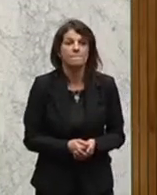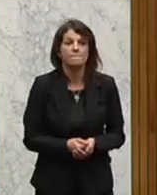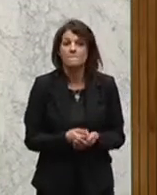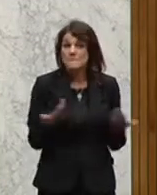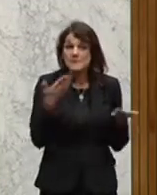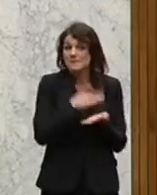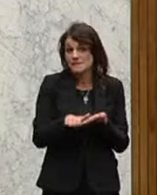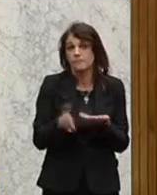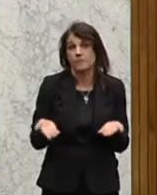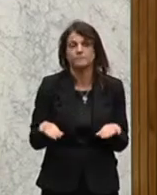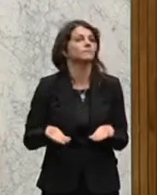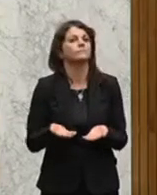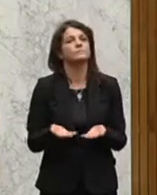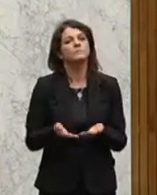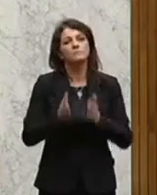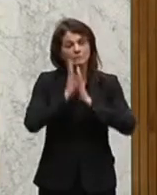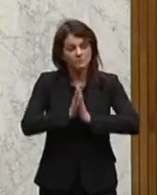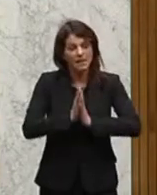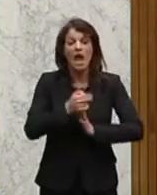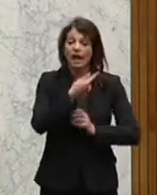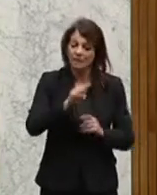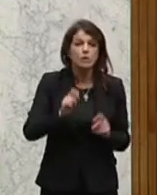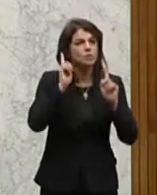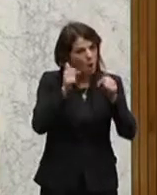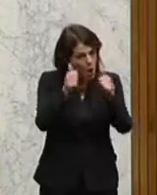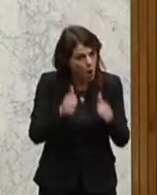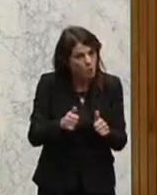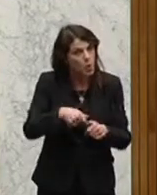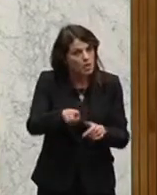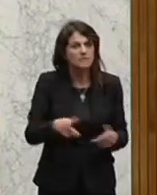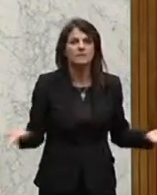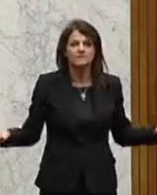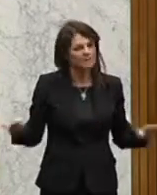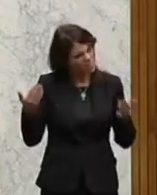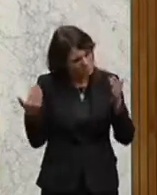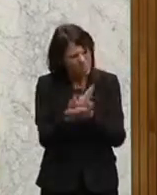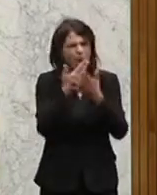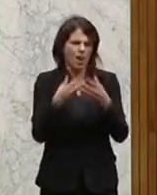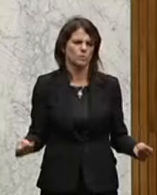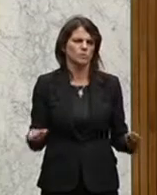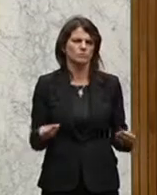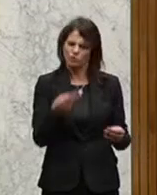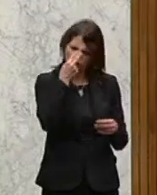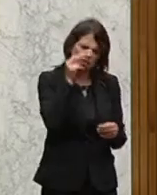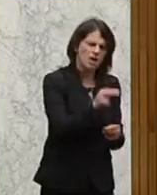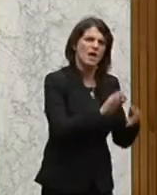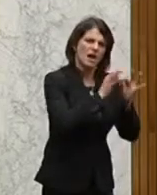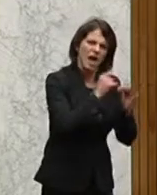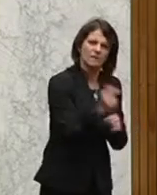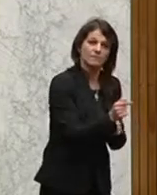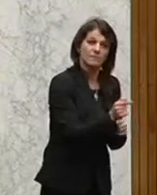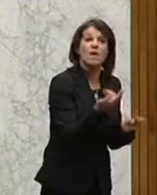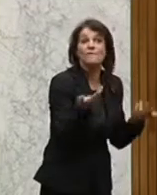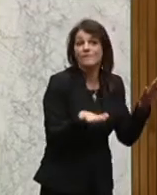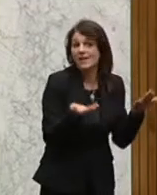Ganz einfach. Lassen wir die Hete in Konkurs gehen. Klären wir das ganz neu in Kärnten Und dann